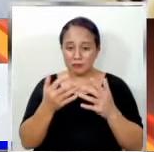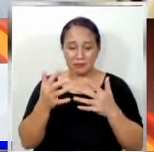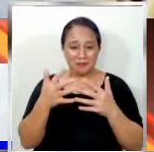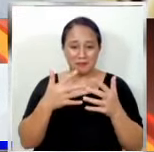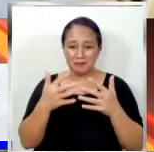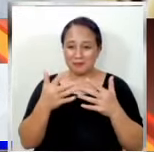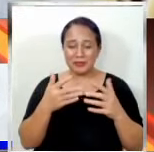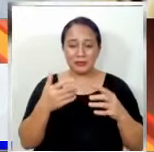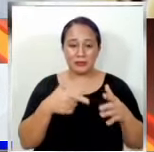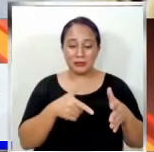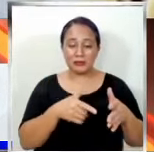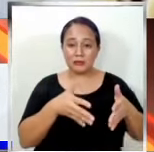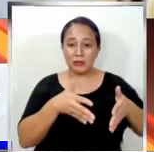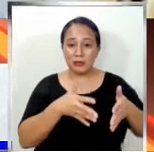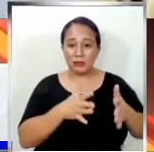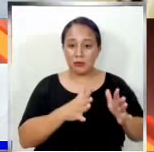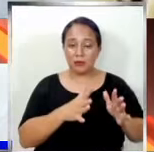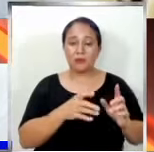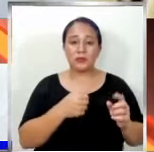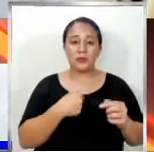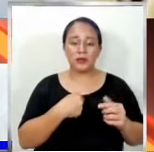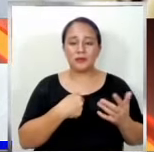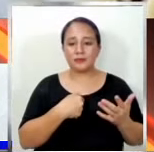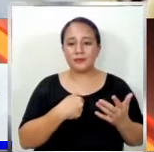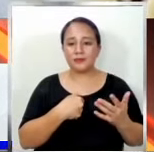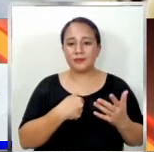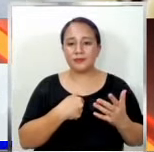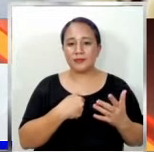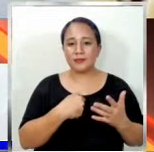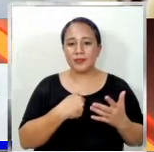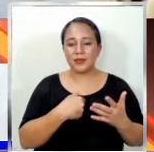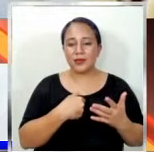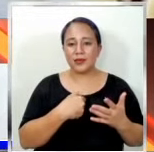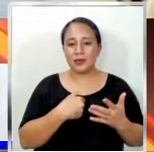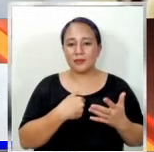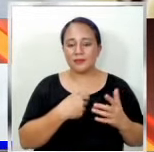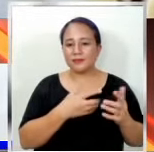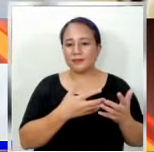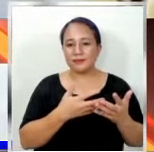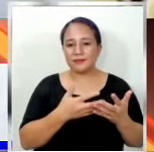pumapayag itong mga naaresto nating subject na